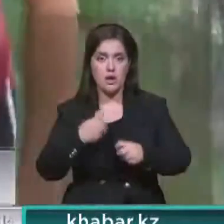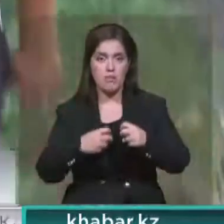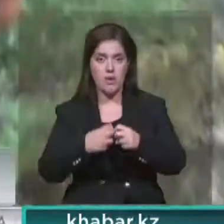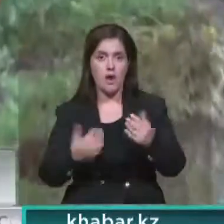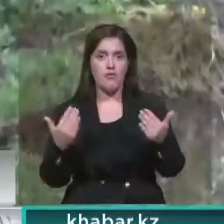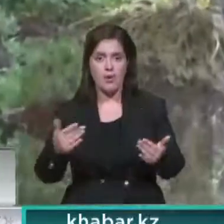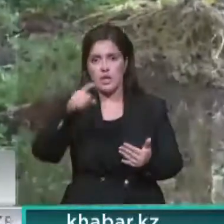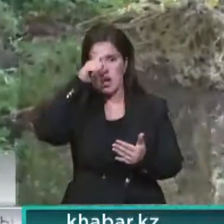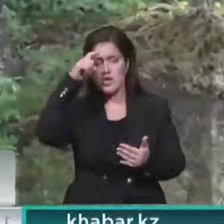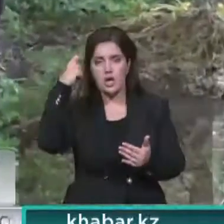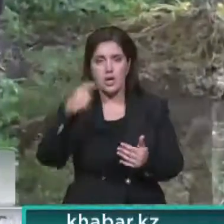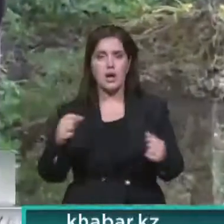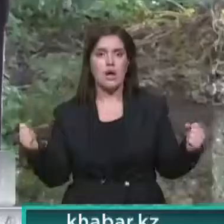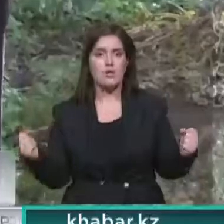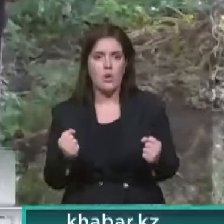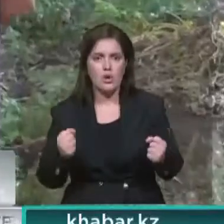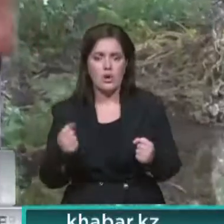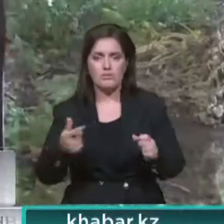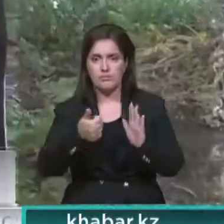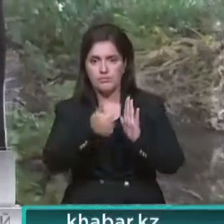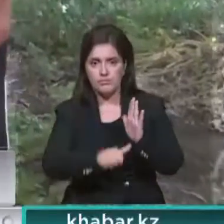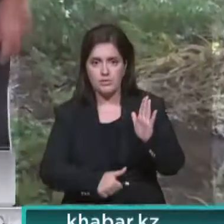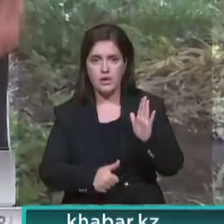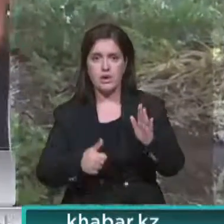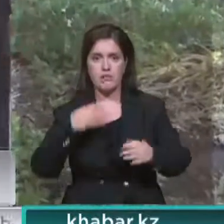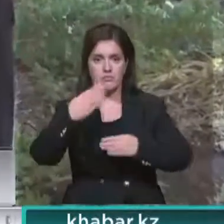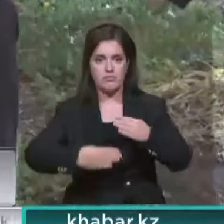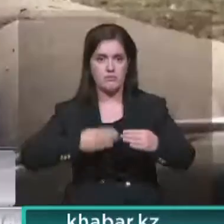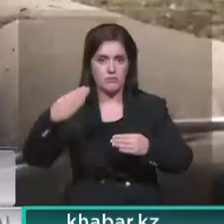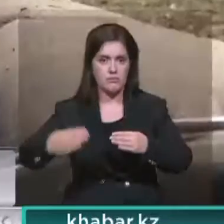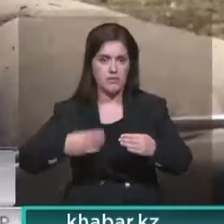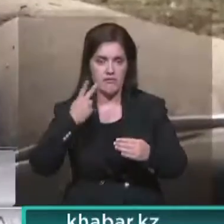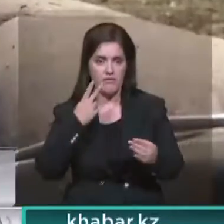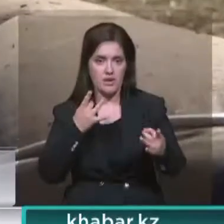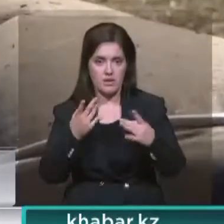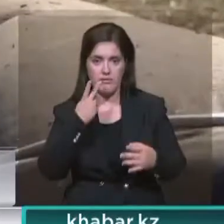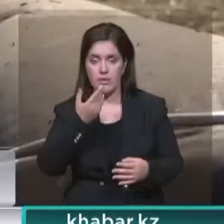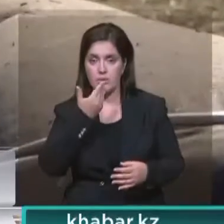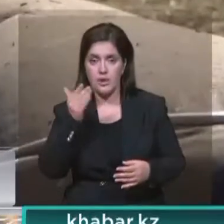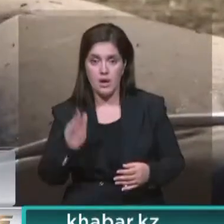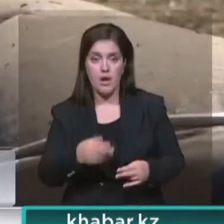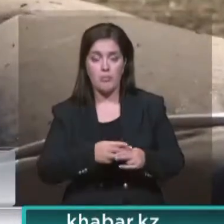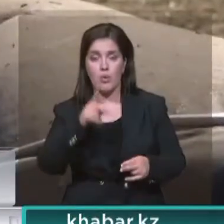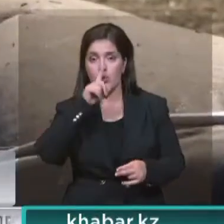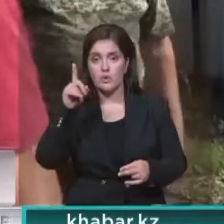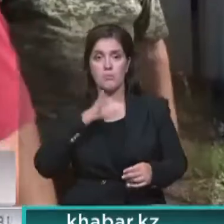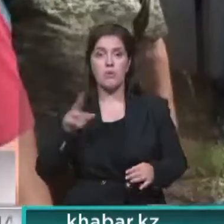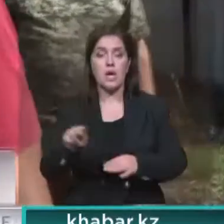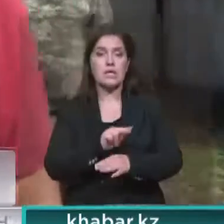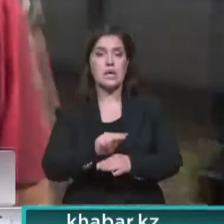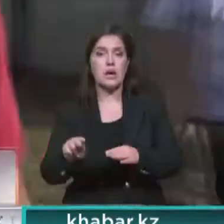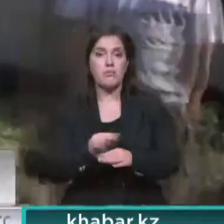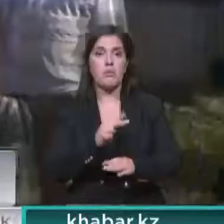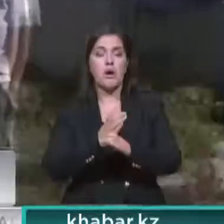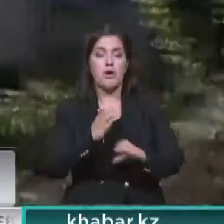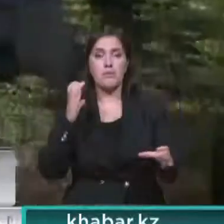от жары и от холода, она лопается, скотчем замотана. Год назад в этом микрорайоне провели ремонт магистральных